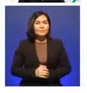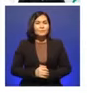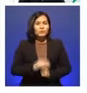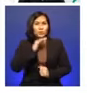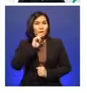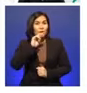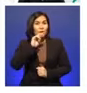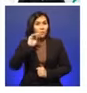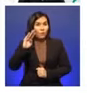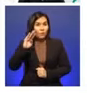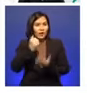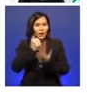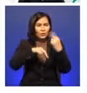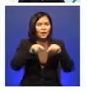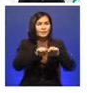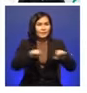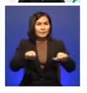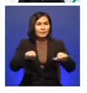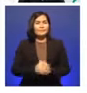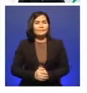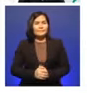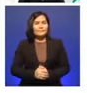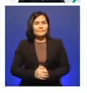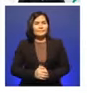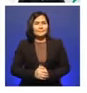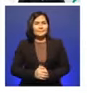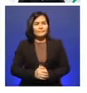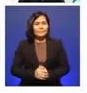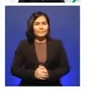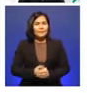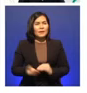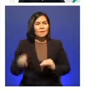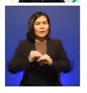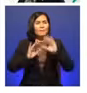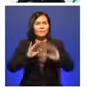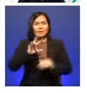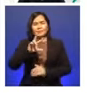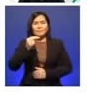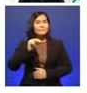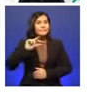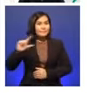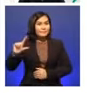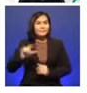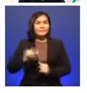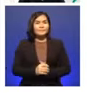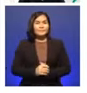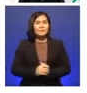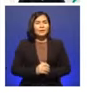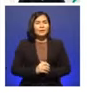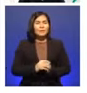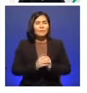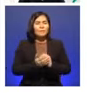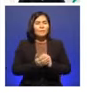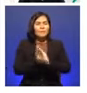ระบบทั่วหน้าเนี่ยเราจะใช้งบประมาณเพิ่มขึ้นก็รวมแล้วประมาณ 30,000 ล้านซึ่งถ้าเทียบแล้วนะครับจะเท่ากับ 0.2%